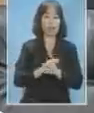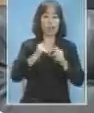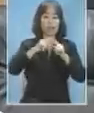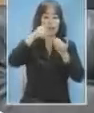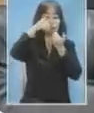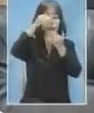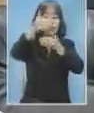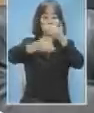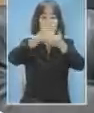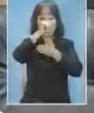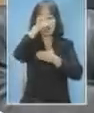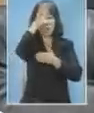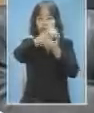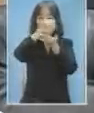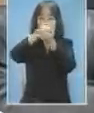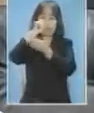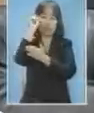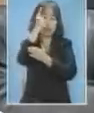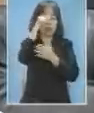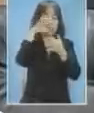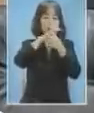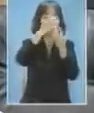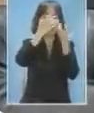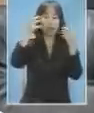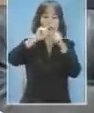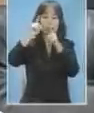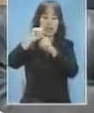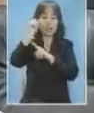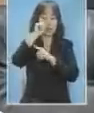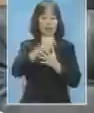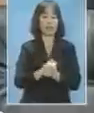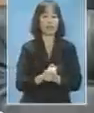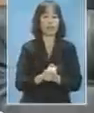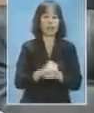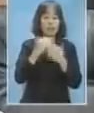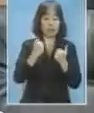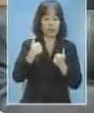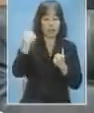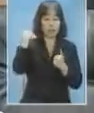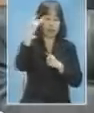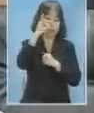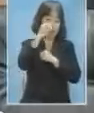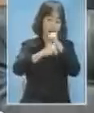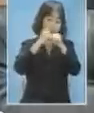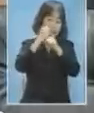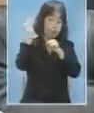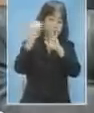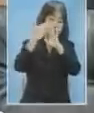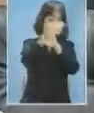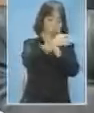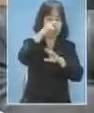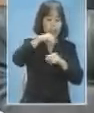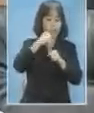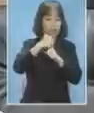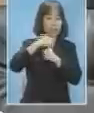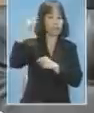จะต้องหาตลาดใหม่ๆอย่างเช่นตลาดในด้านของยุทธภัณฑ์เลยครับเชื่อไหมครับว่าเมื่อ80กว่าปีก่อนประเทศไทยผลิตเครื่องบินนะ